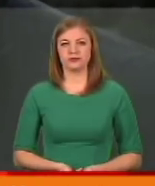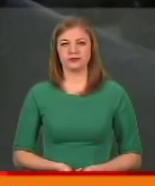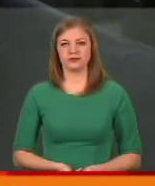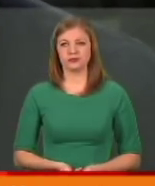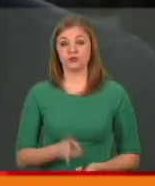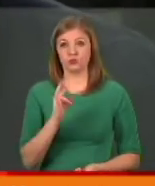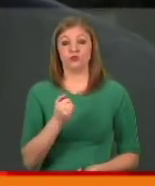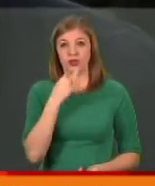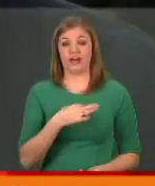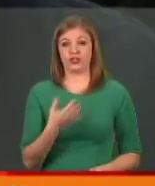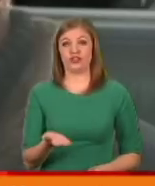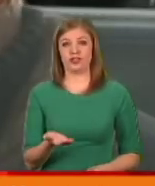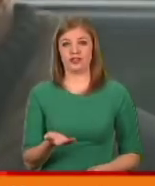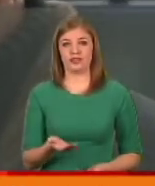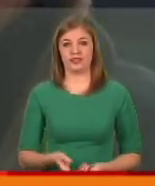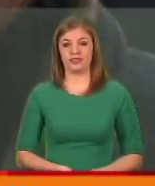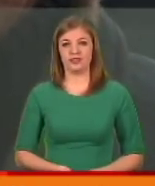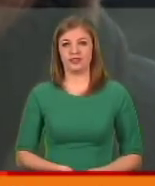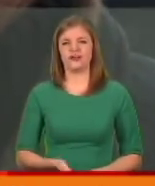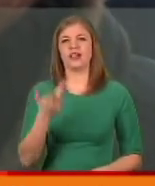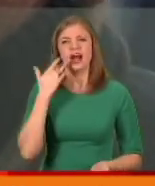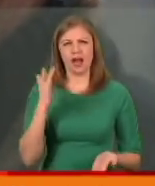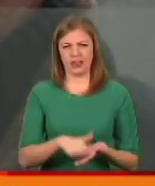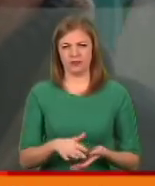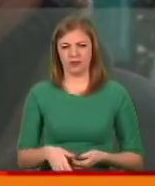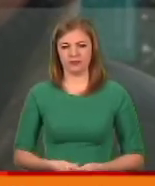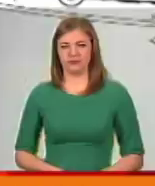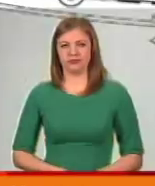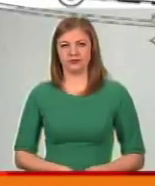Ну так кажіть уже, ми запікаємо, якщо що. Ганьба, встид!